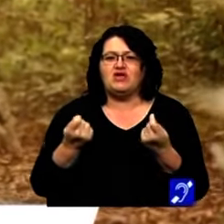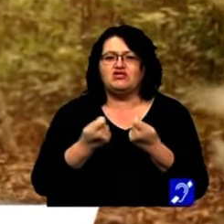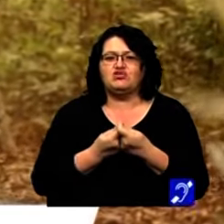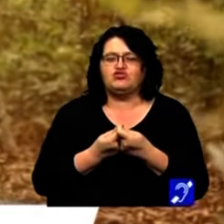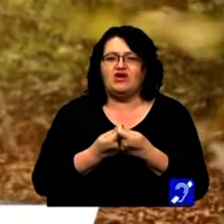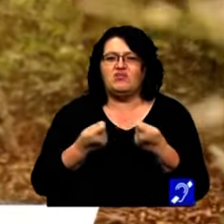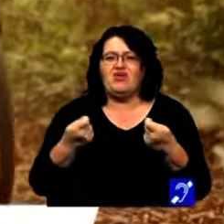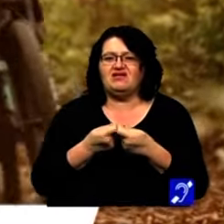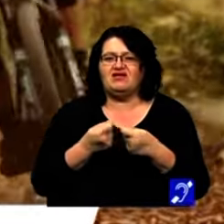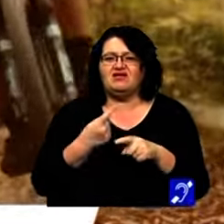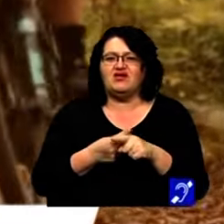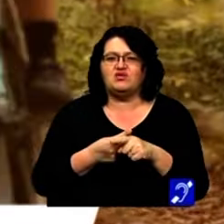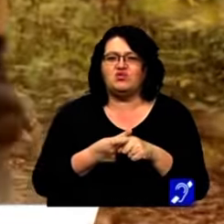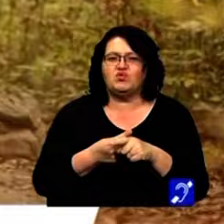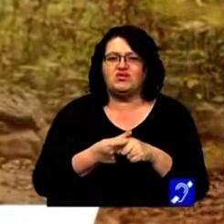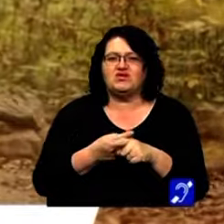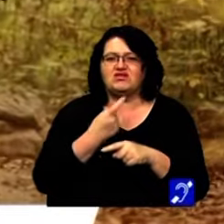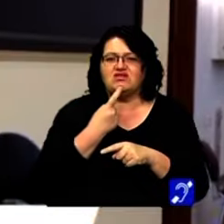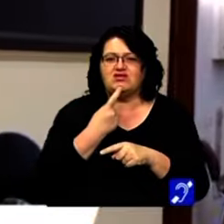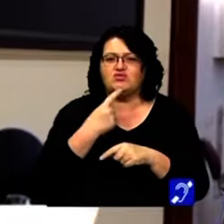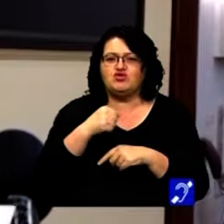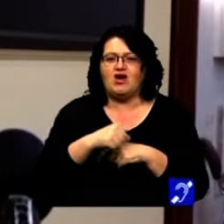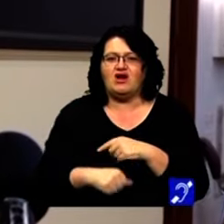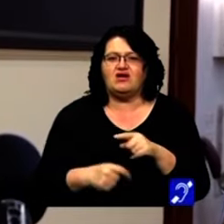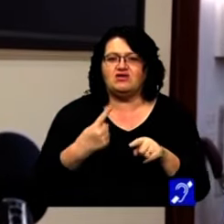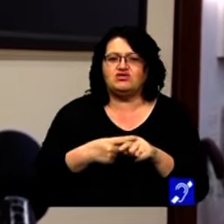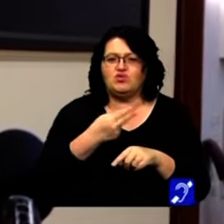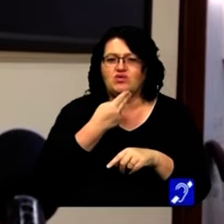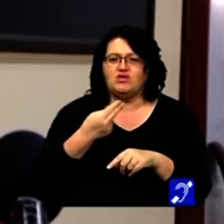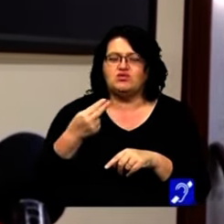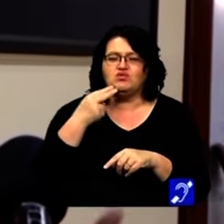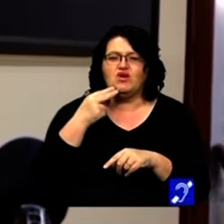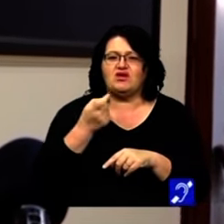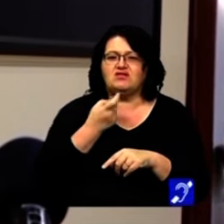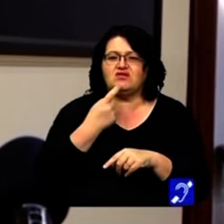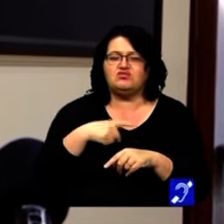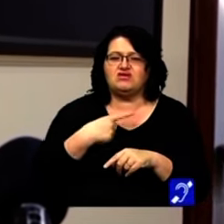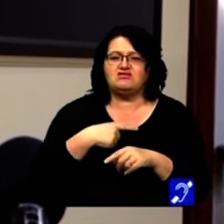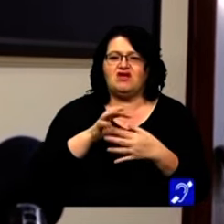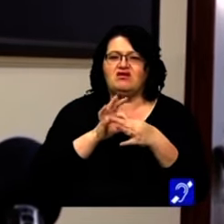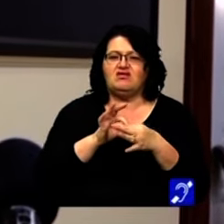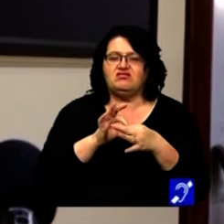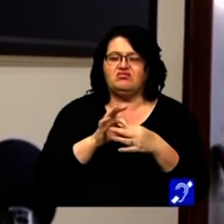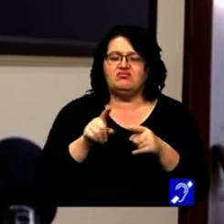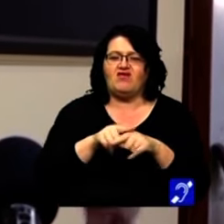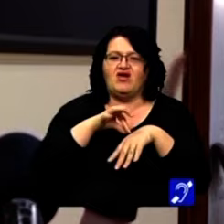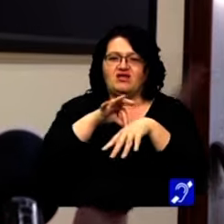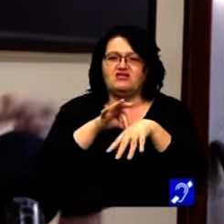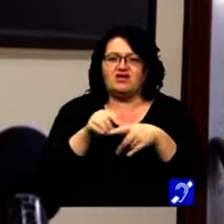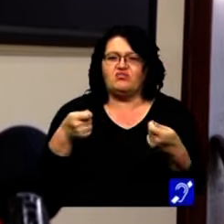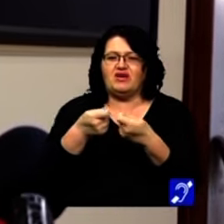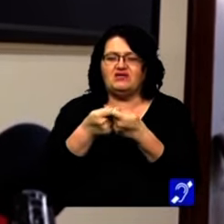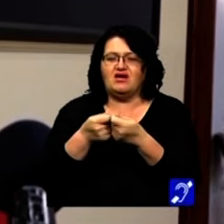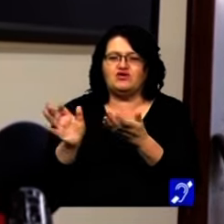într-un parteneriat cu Timișu, Aradu și Hunedoara, Timișu fiind liderul de parteneriat, și atunci traseul a pornit